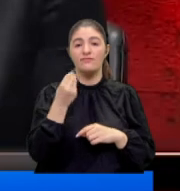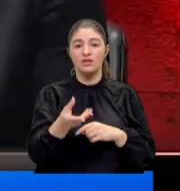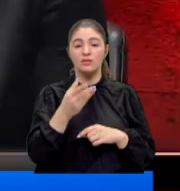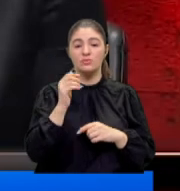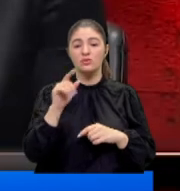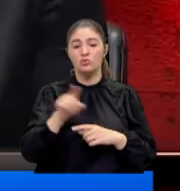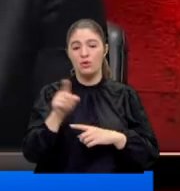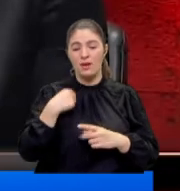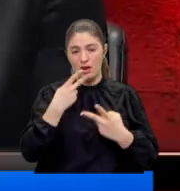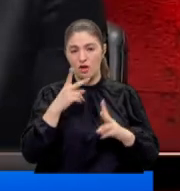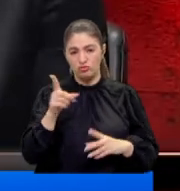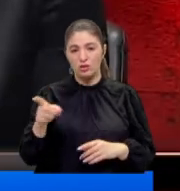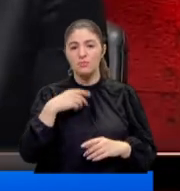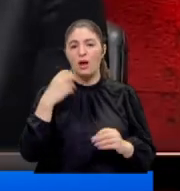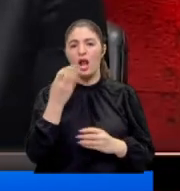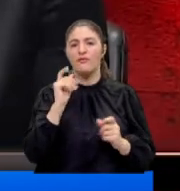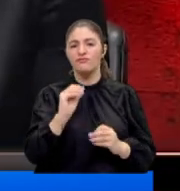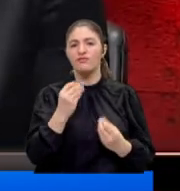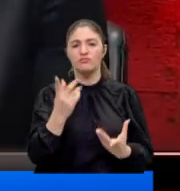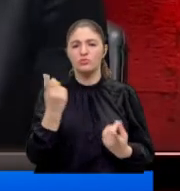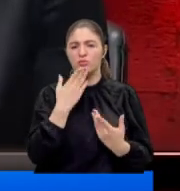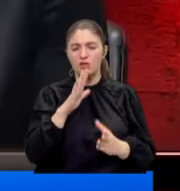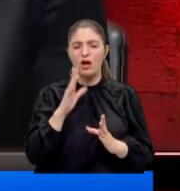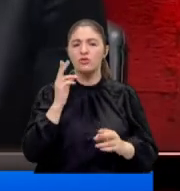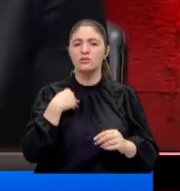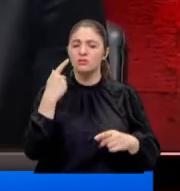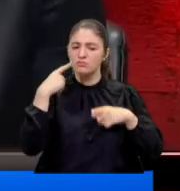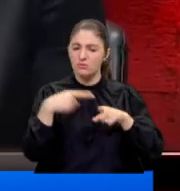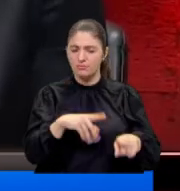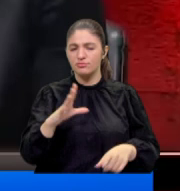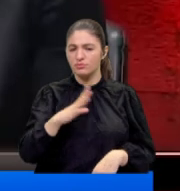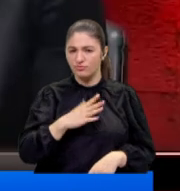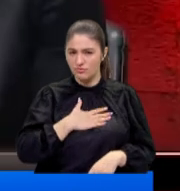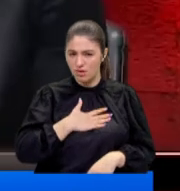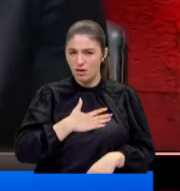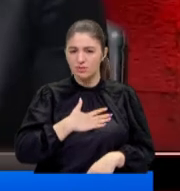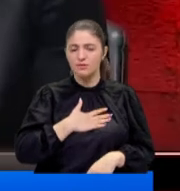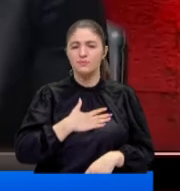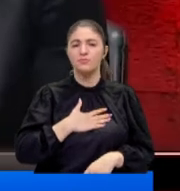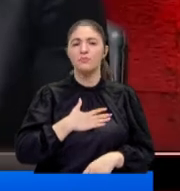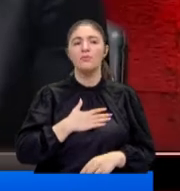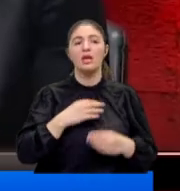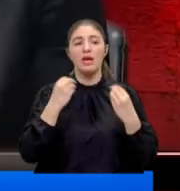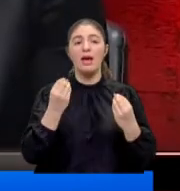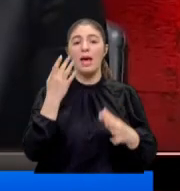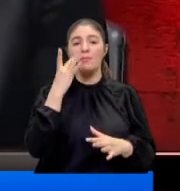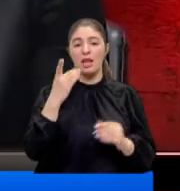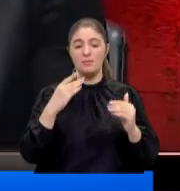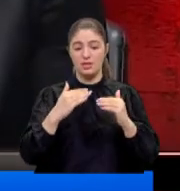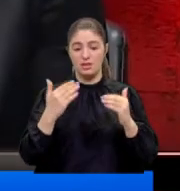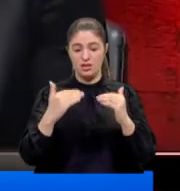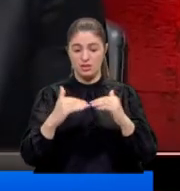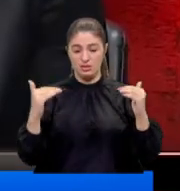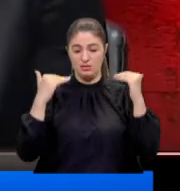gündemi Şanlıurfa'da bunu açıkladım Alem vereceğimizi durum yok süreci yakından izliyoruz ve eğer belli bir